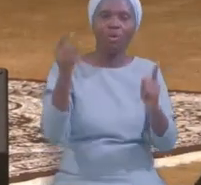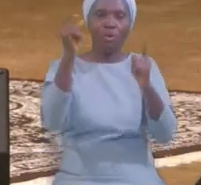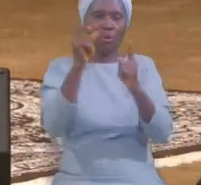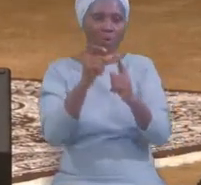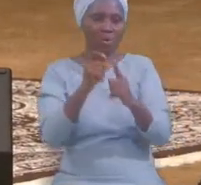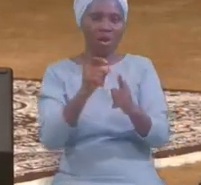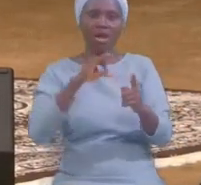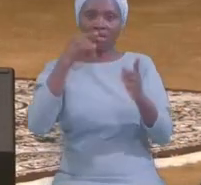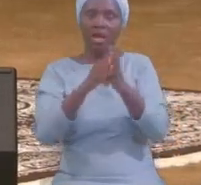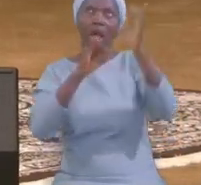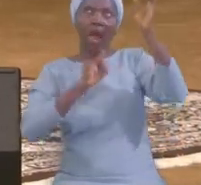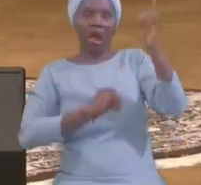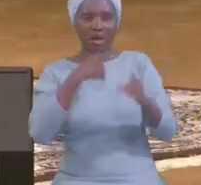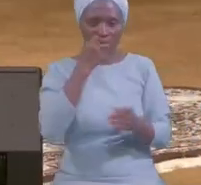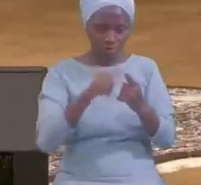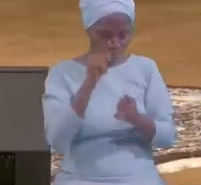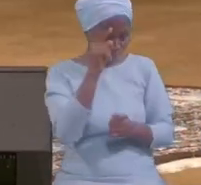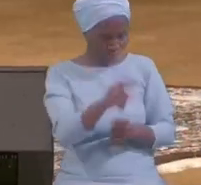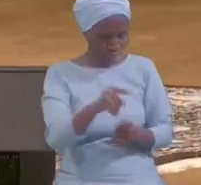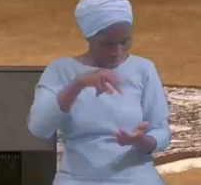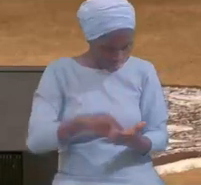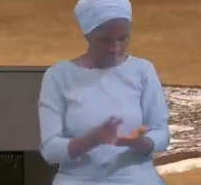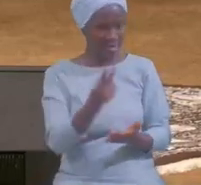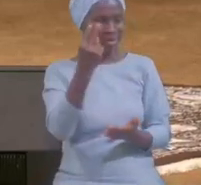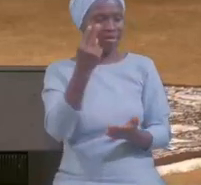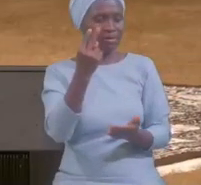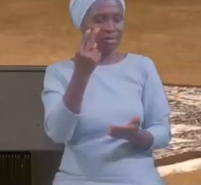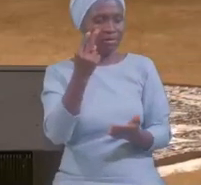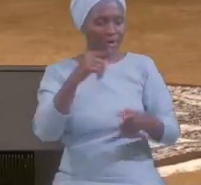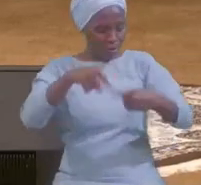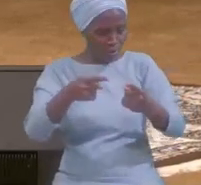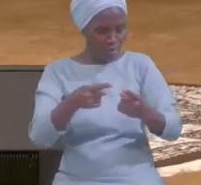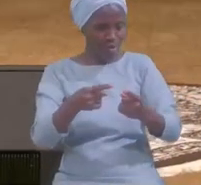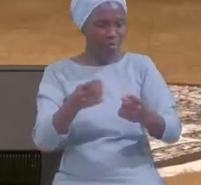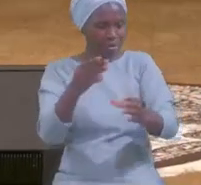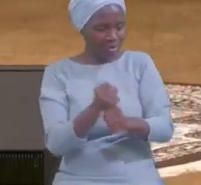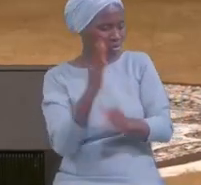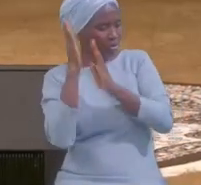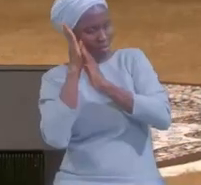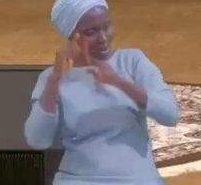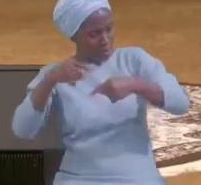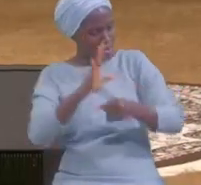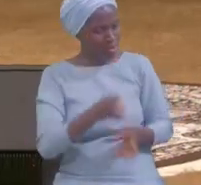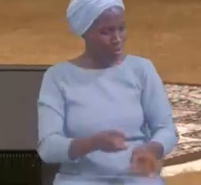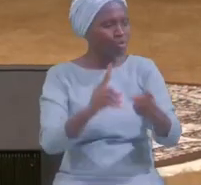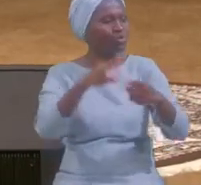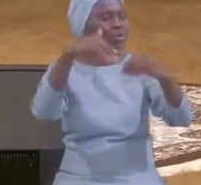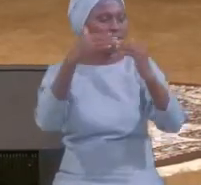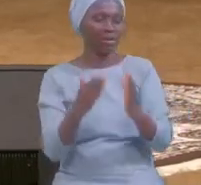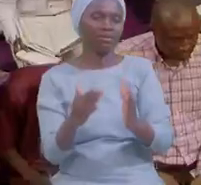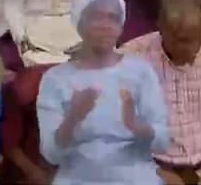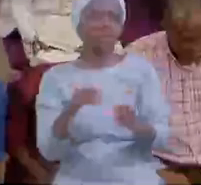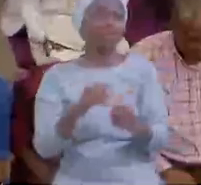Je te l'ordonne, dit-il au paralytique, lève-toi, prends ton lit et va dans ta maison. Verset